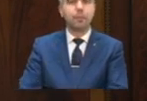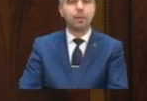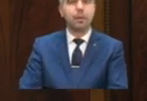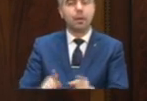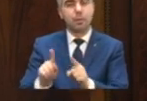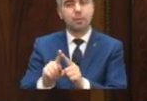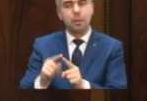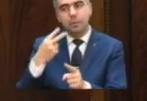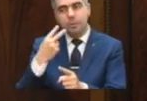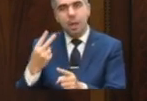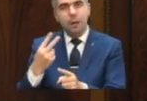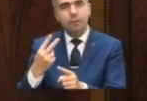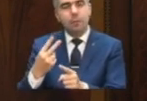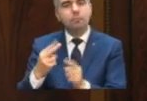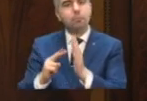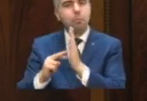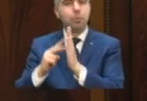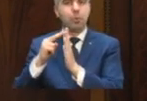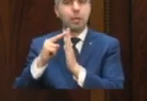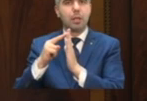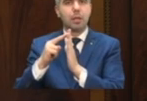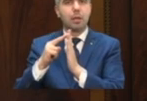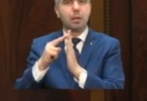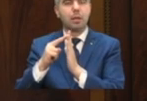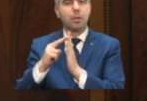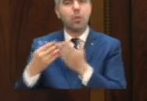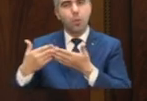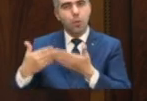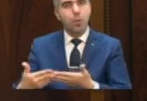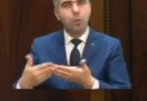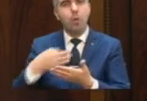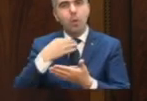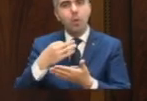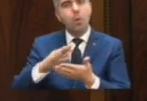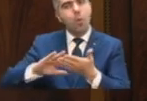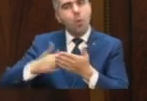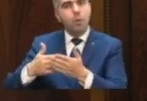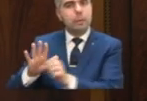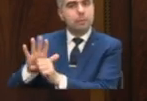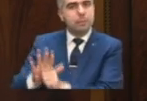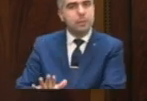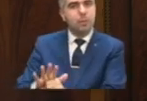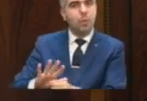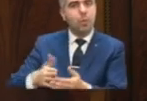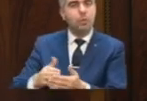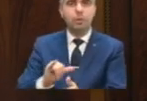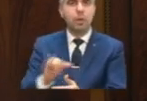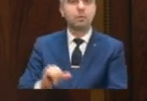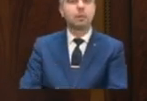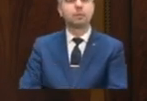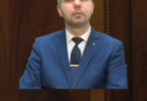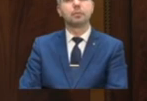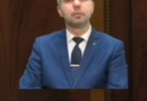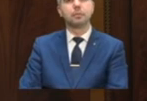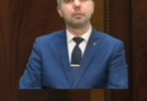بدا كيتناعش واحد شوية ما خصناش نجيو اليوم ونقولوا راه ما خصو حتى شي حاجة راه غادي مزيان. هذه من